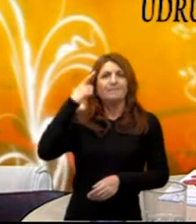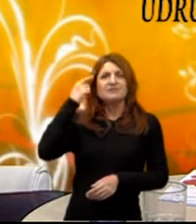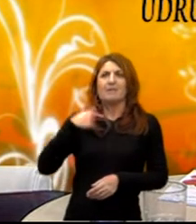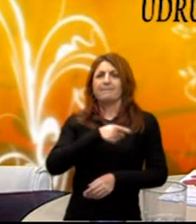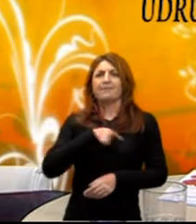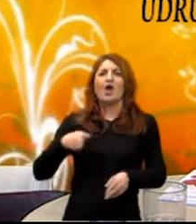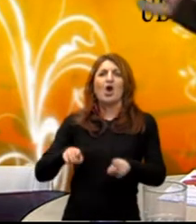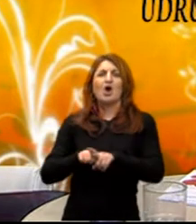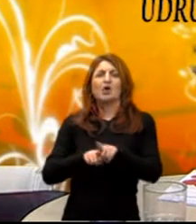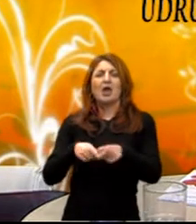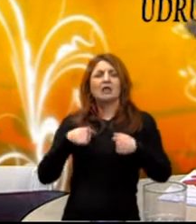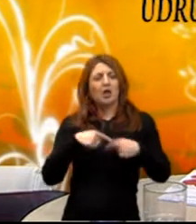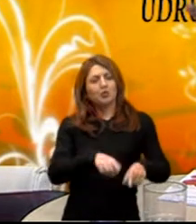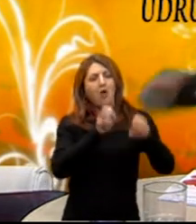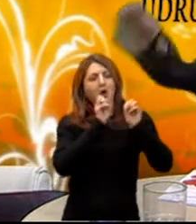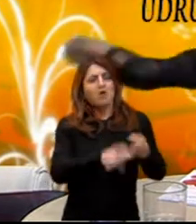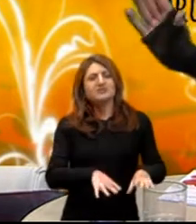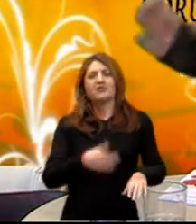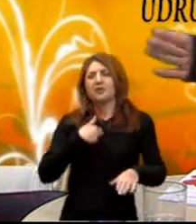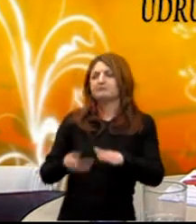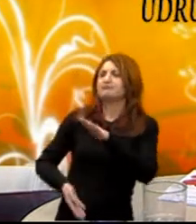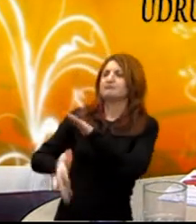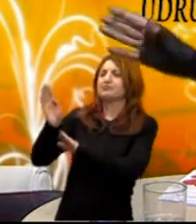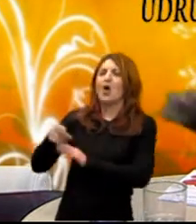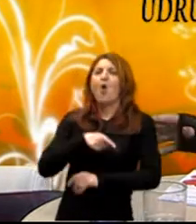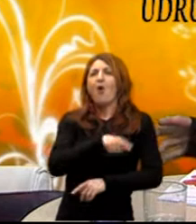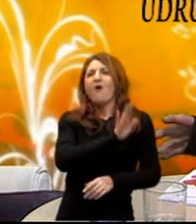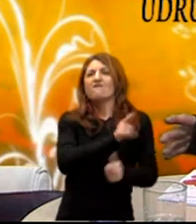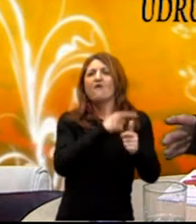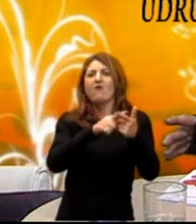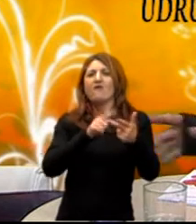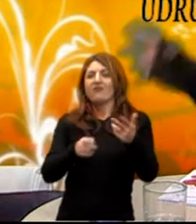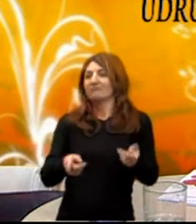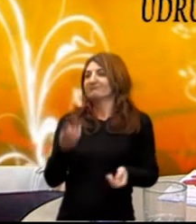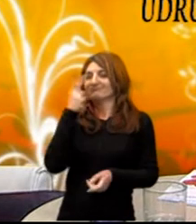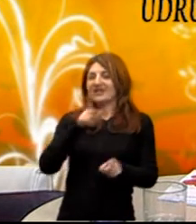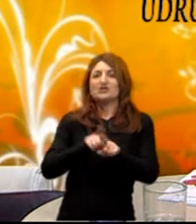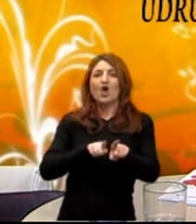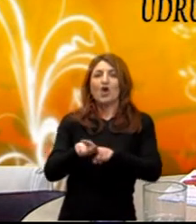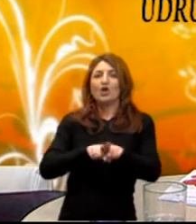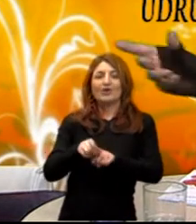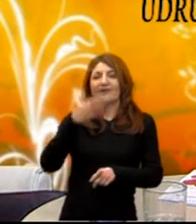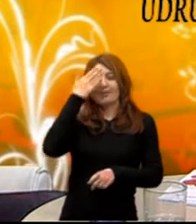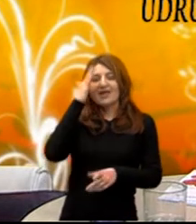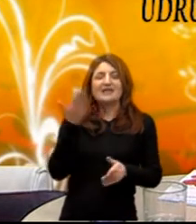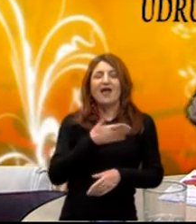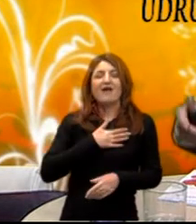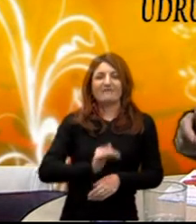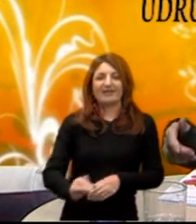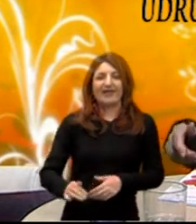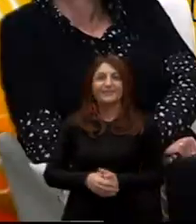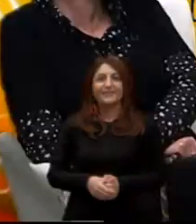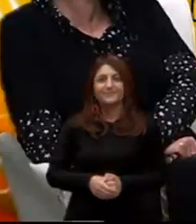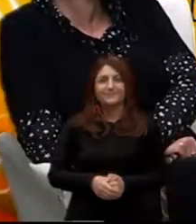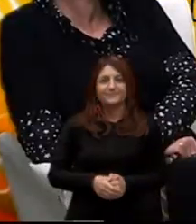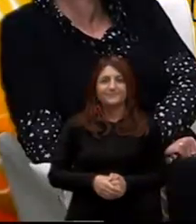roditelji ostavimo svoje dijete i sad i kažemo, on je ovako, ovako, ovako. Ni roditelj ne zna kakav, jer nema ni vremena toliko, jel da? Ne. Ja bi se možda